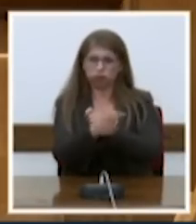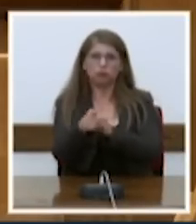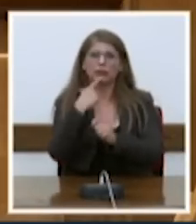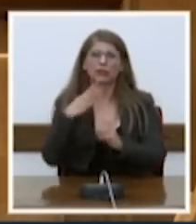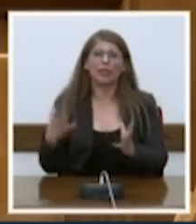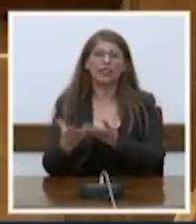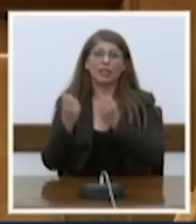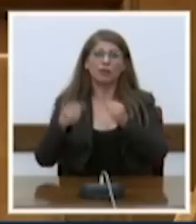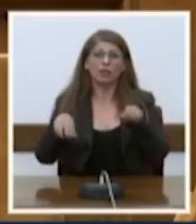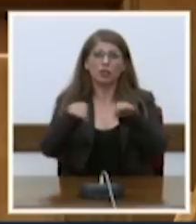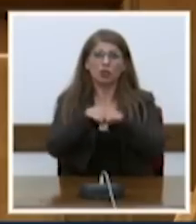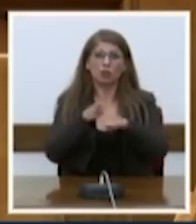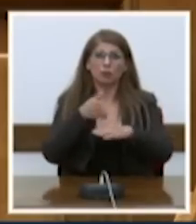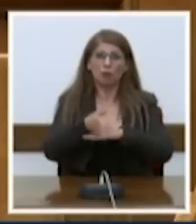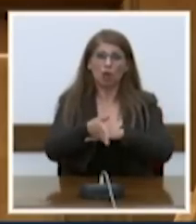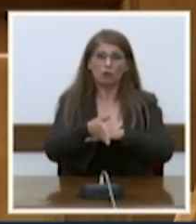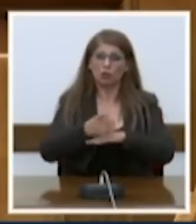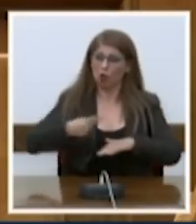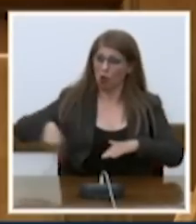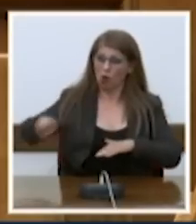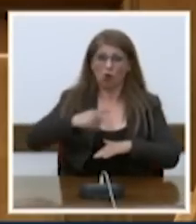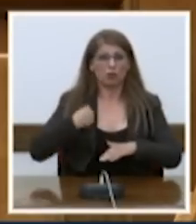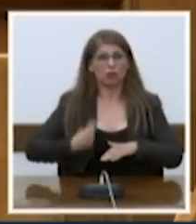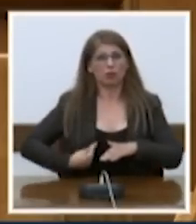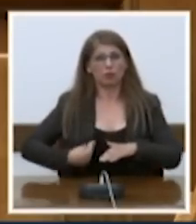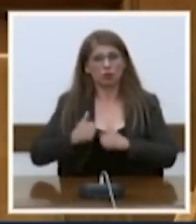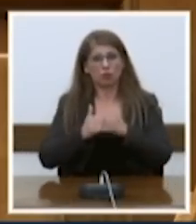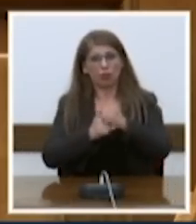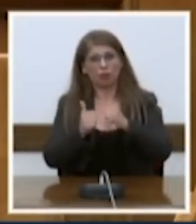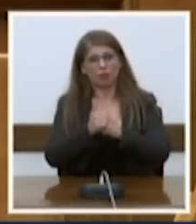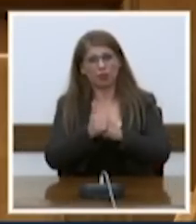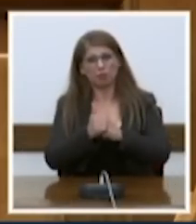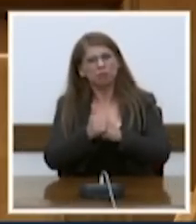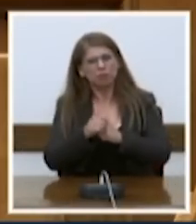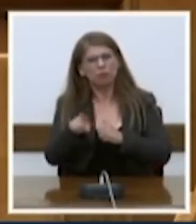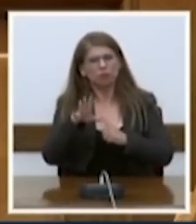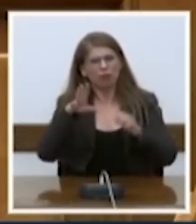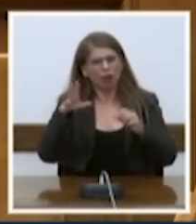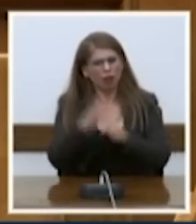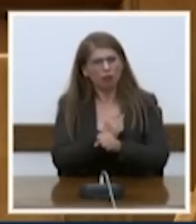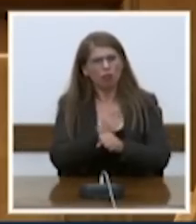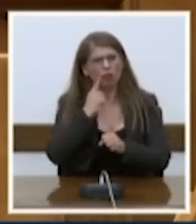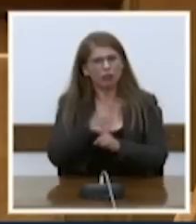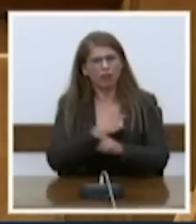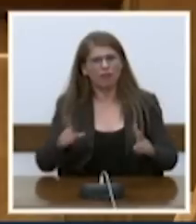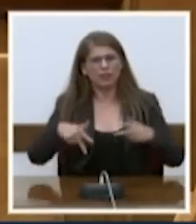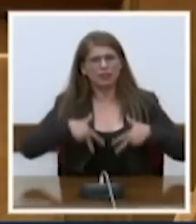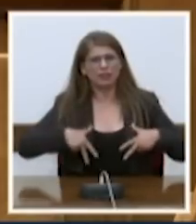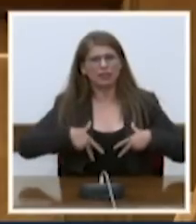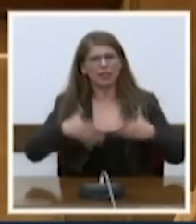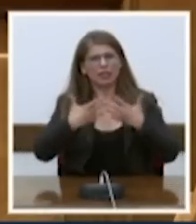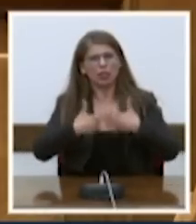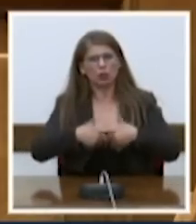διασφάλιση της ισότιμης πρόσβασης όλων στις δημόσιες υποδομές, ως κατοχύρωση της διαφάνειας της κρατικής